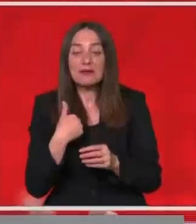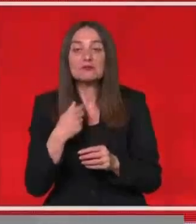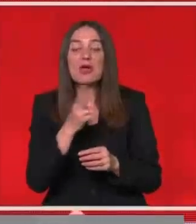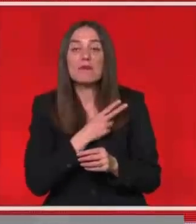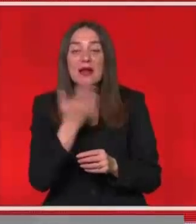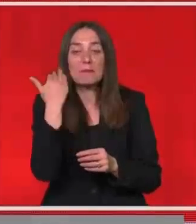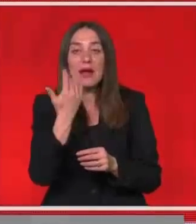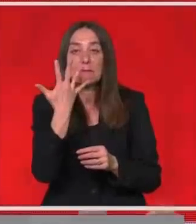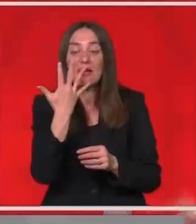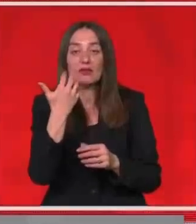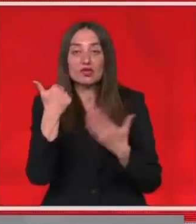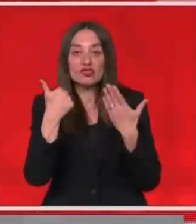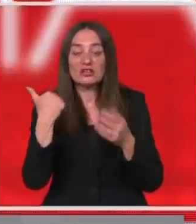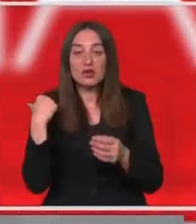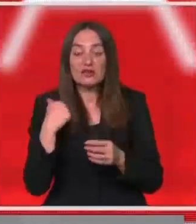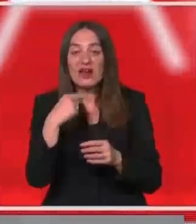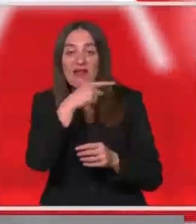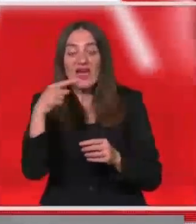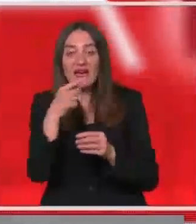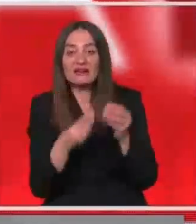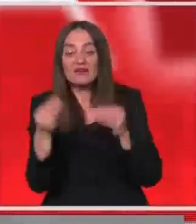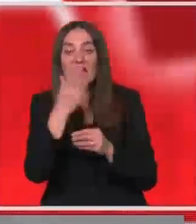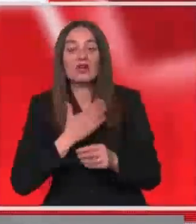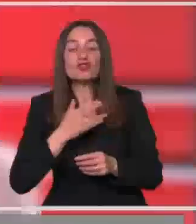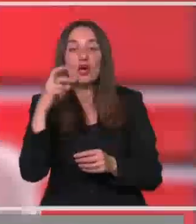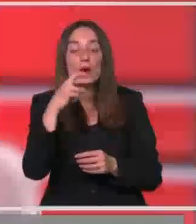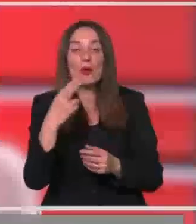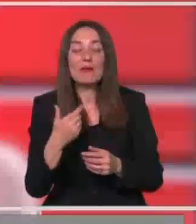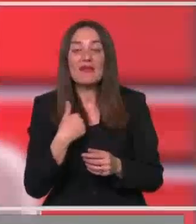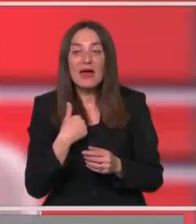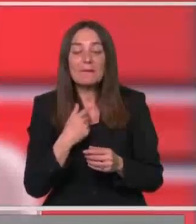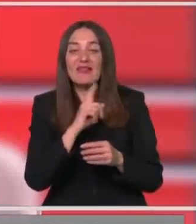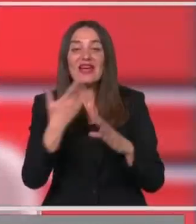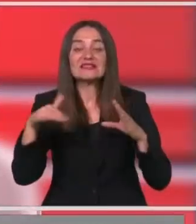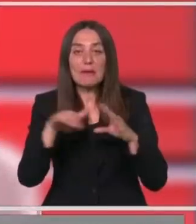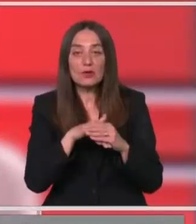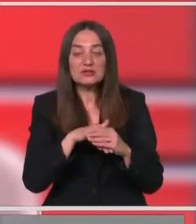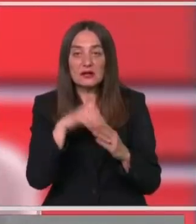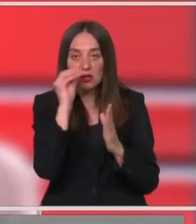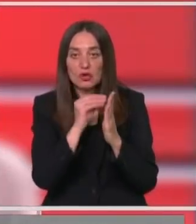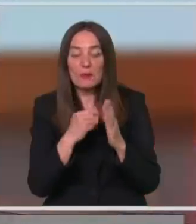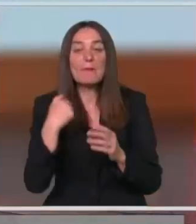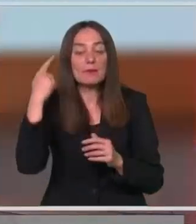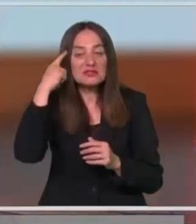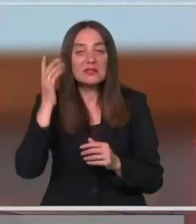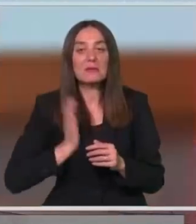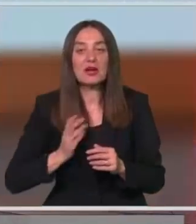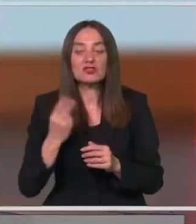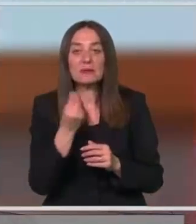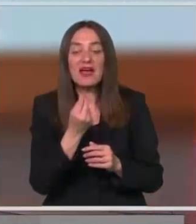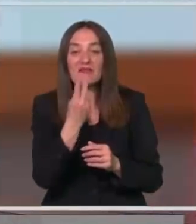pre 5 ili 6 godina negativne stope rasta naše ekonomije. A šta će biti nama sad je stopa nezaposlenost, samo da podsjetim građane Srbije, sa